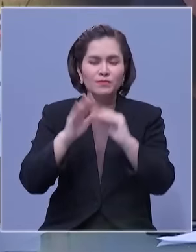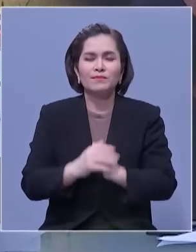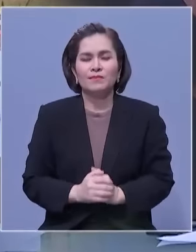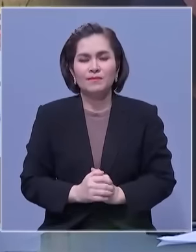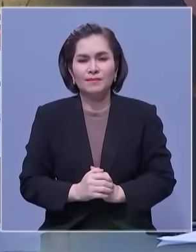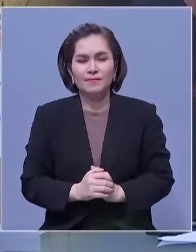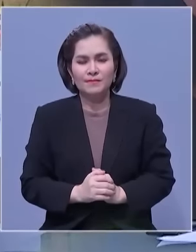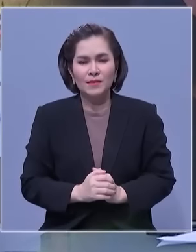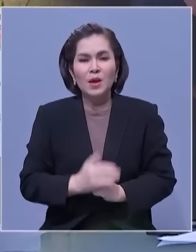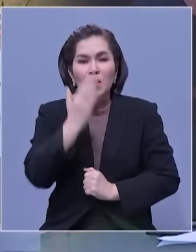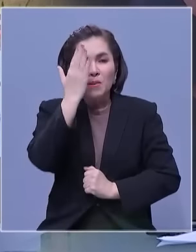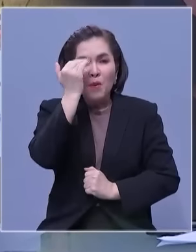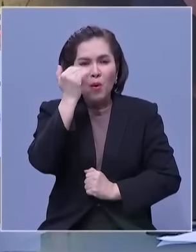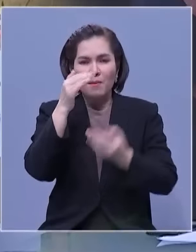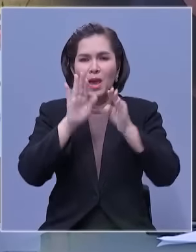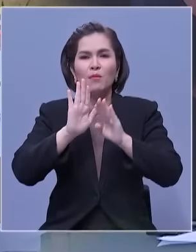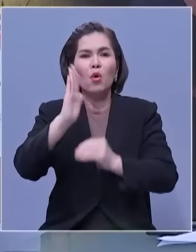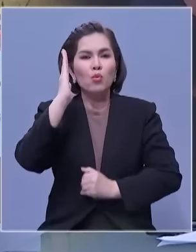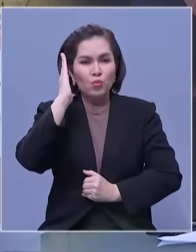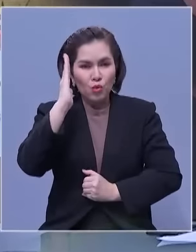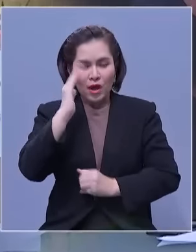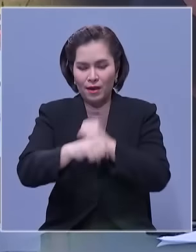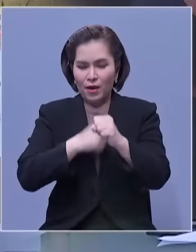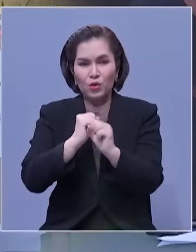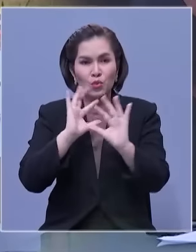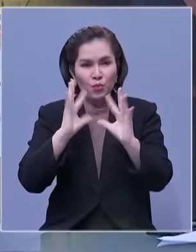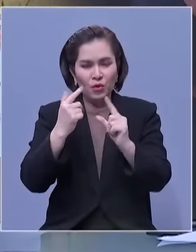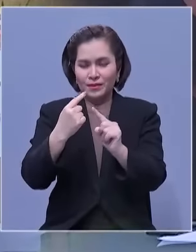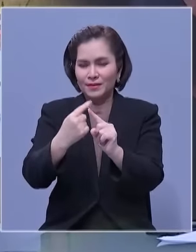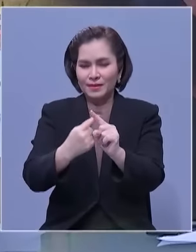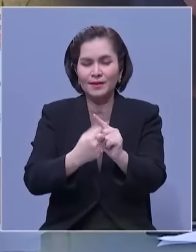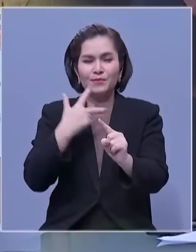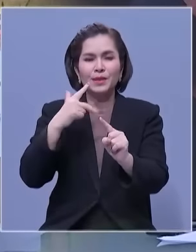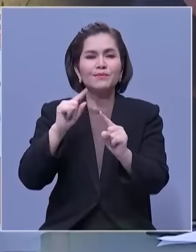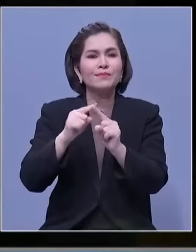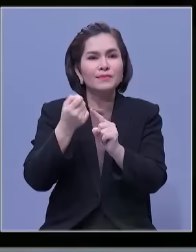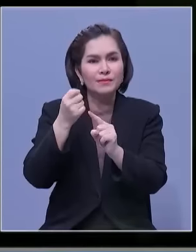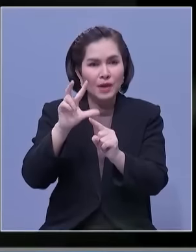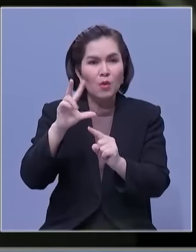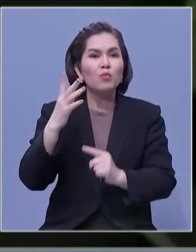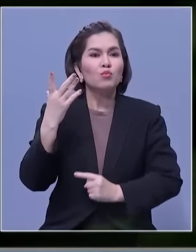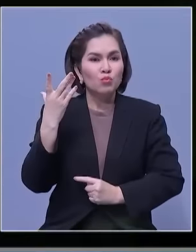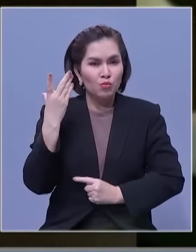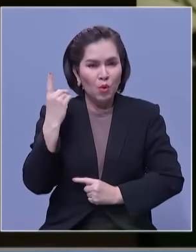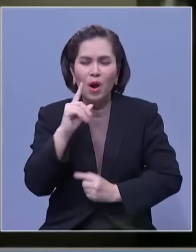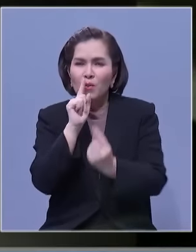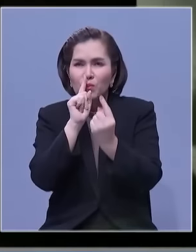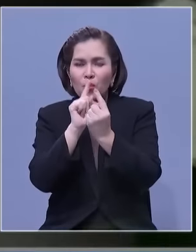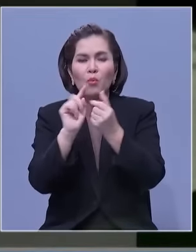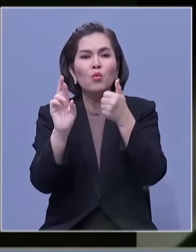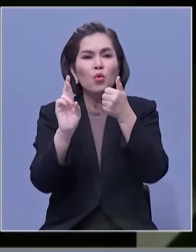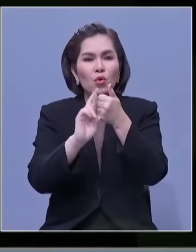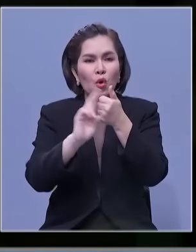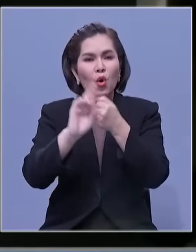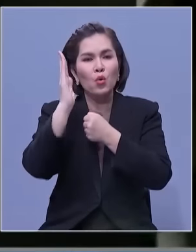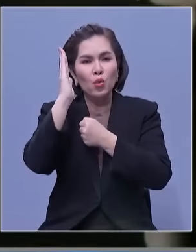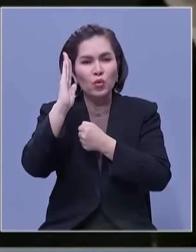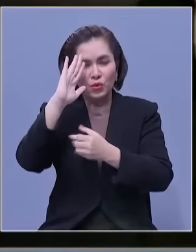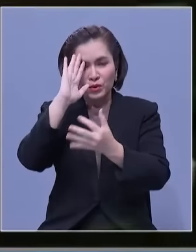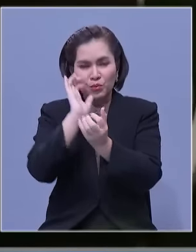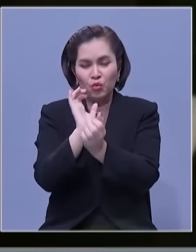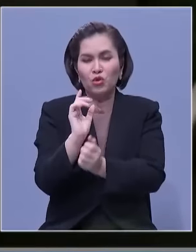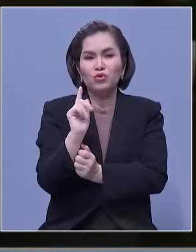ทีเนี่ยวีซ่าเขาจะหมดอายุวันที่13มีนาค ม คือเมื่อวานนี้เราถามท่านรองนะว่ากระบวนการเนี่ยมันจะร